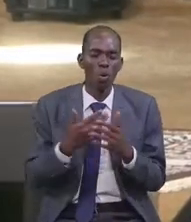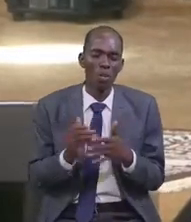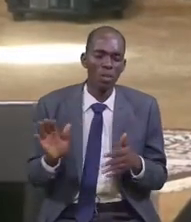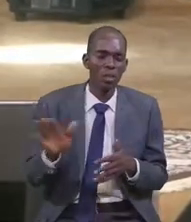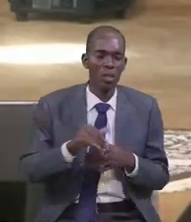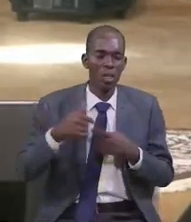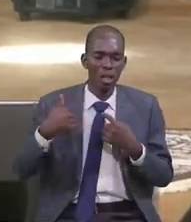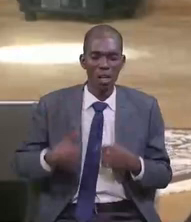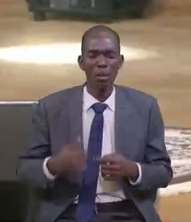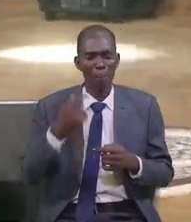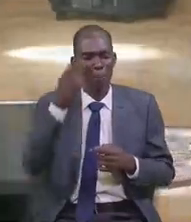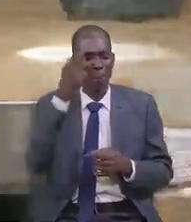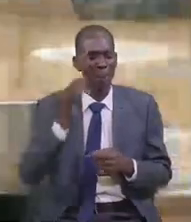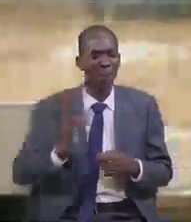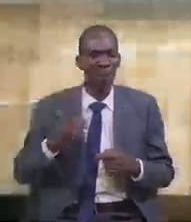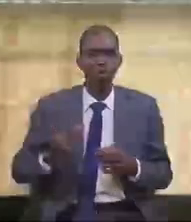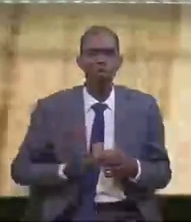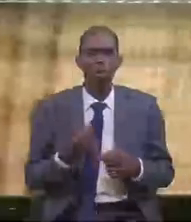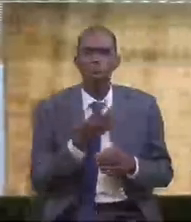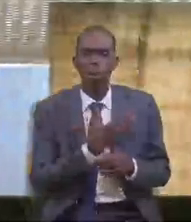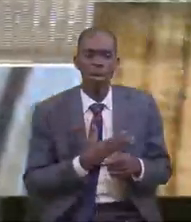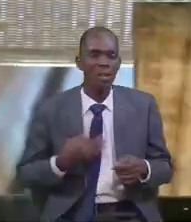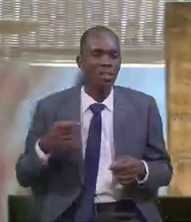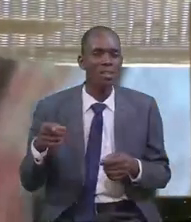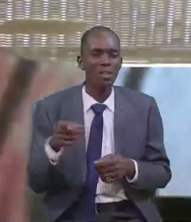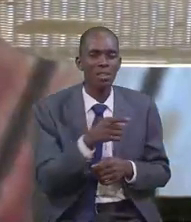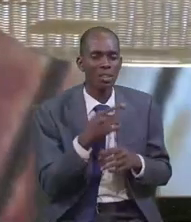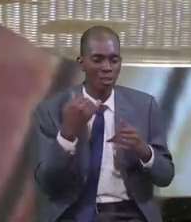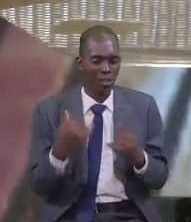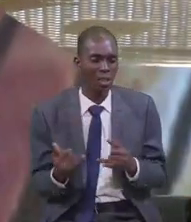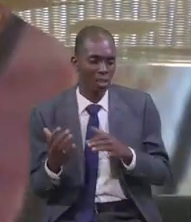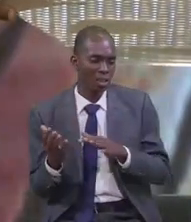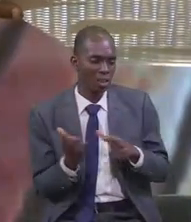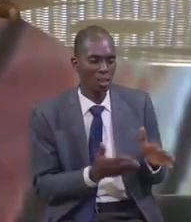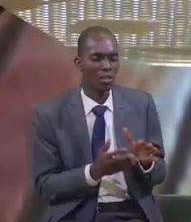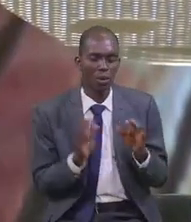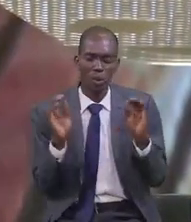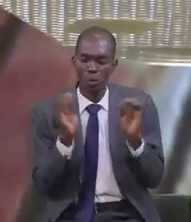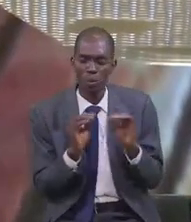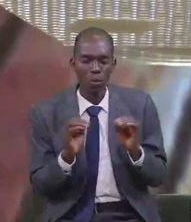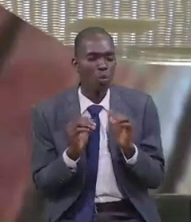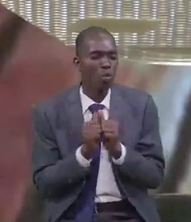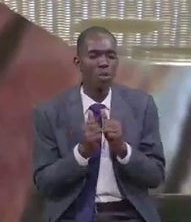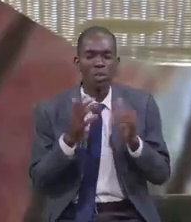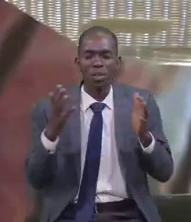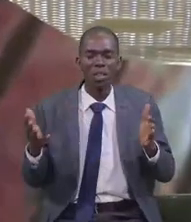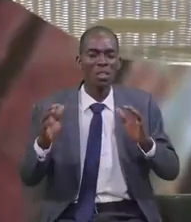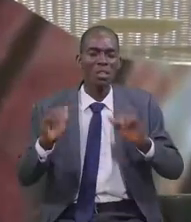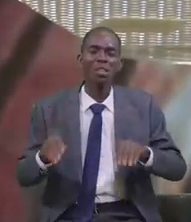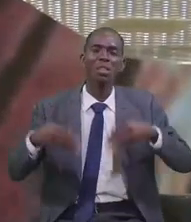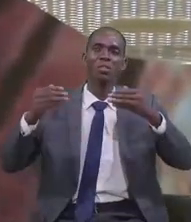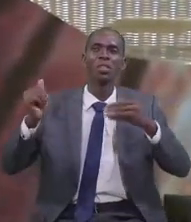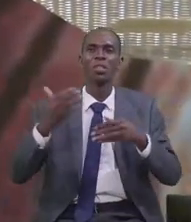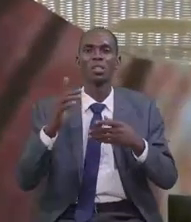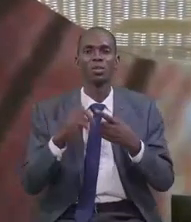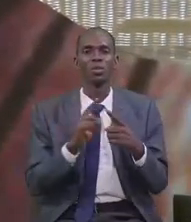gens qui n'ont rien abandonné sans le consacrer au Seigneur. Tu dis que